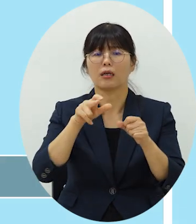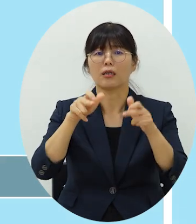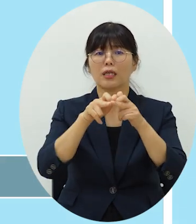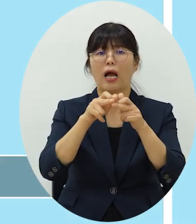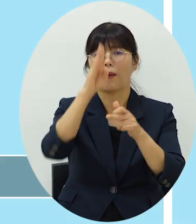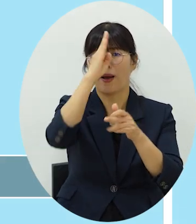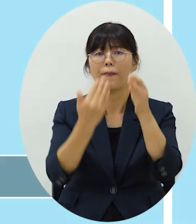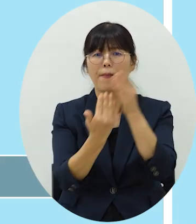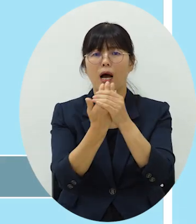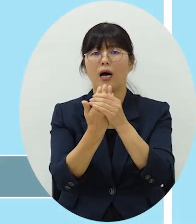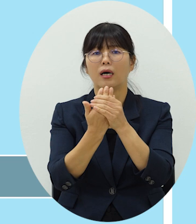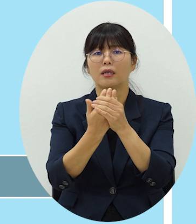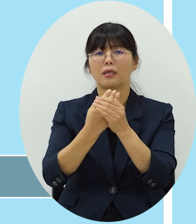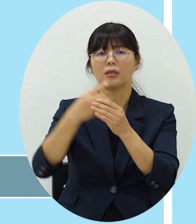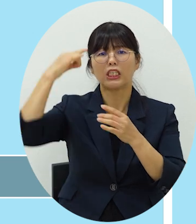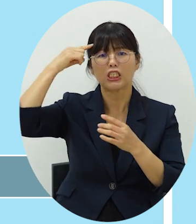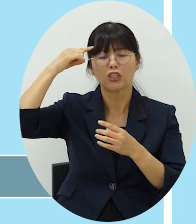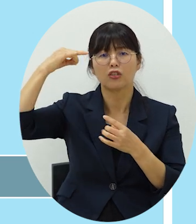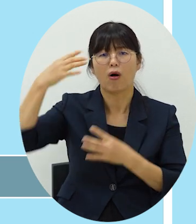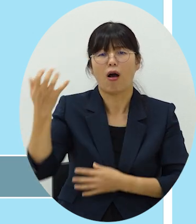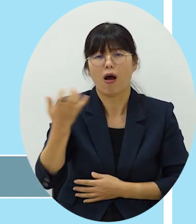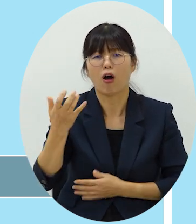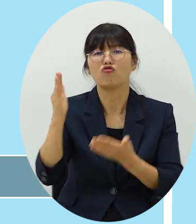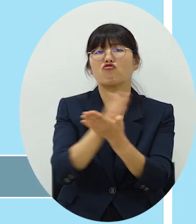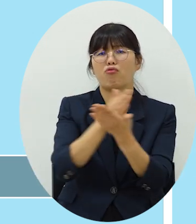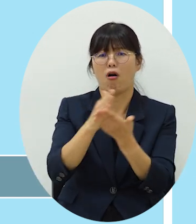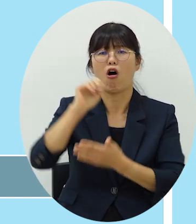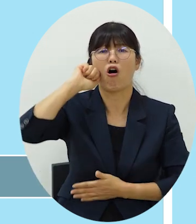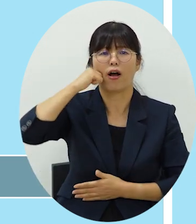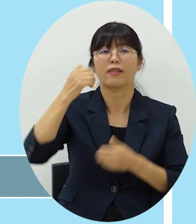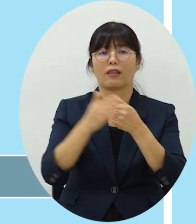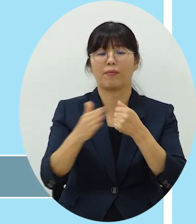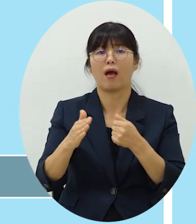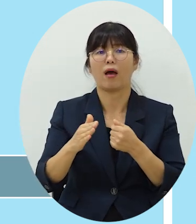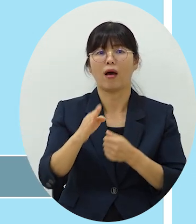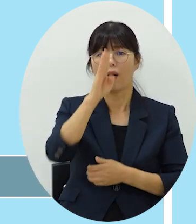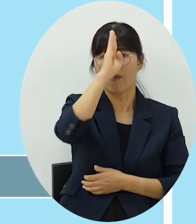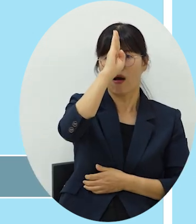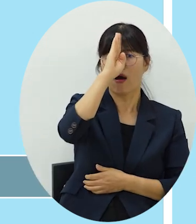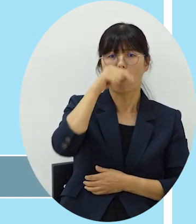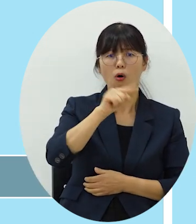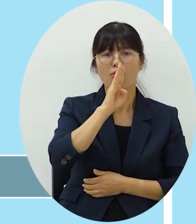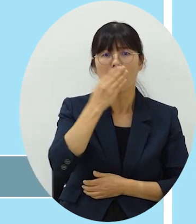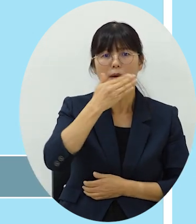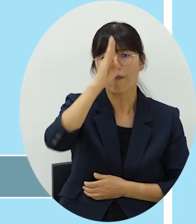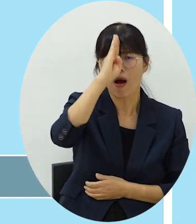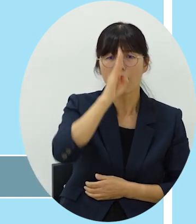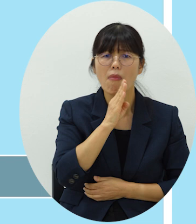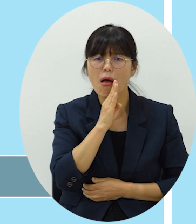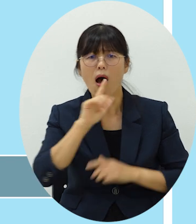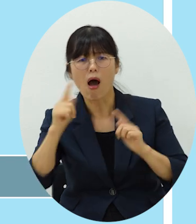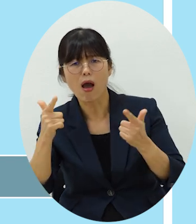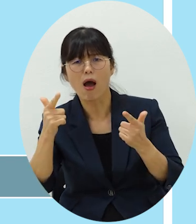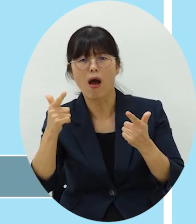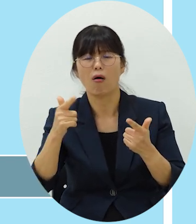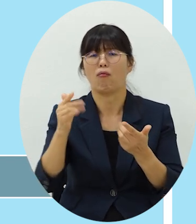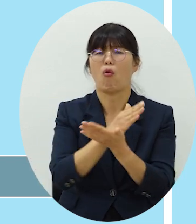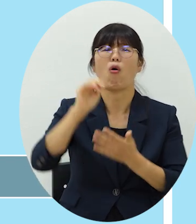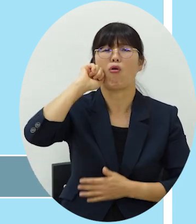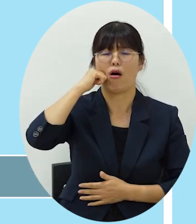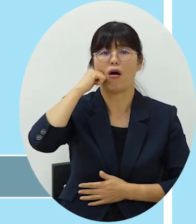장애 질환에 의한 신경병성 통증과 구분이 어렵기 때문에 증상만으로 당뇨병의 유무를 판단하기는